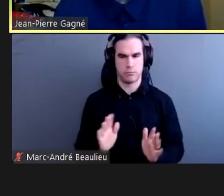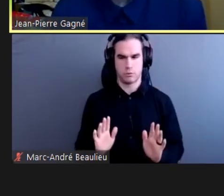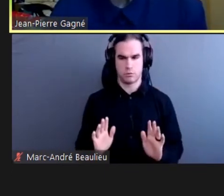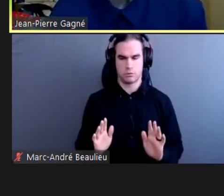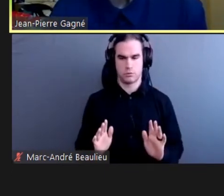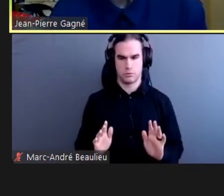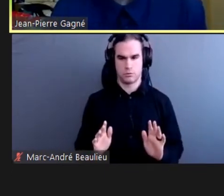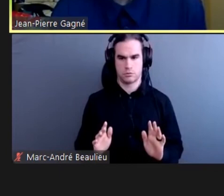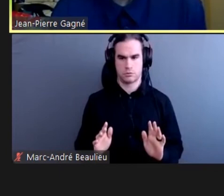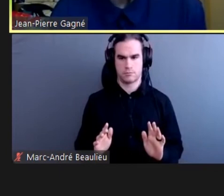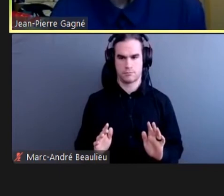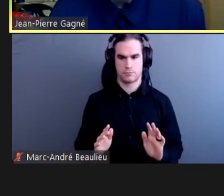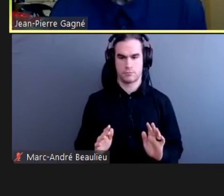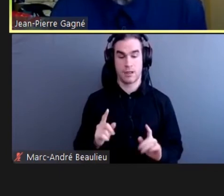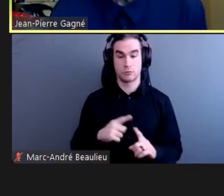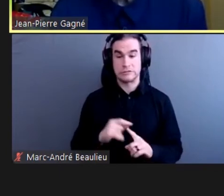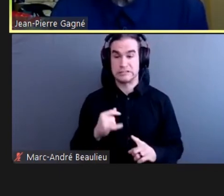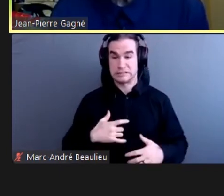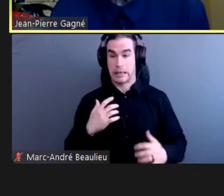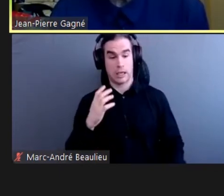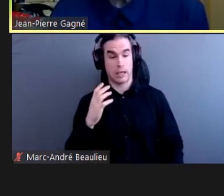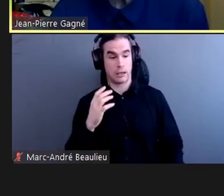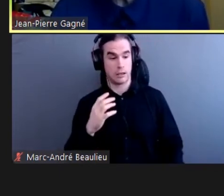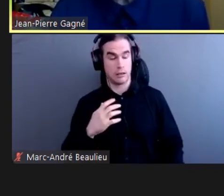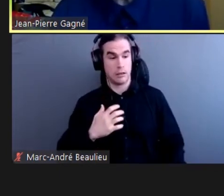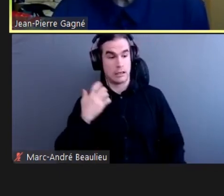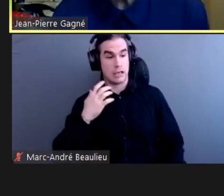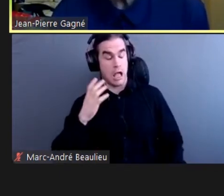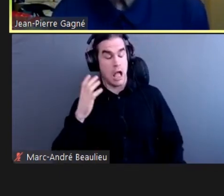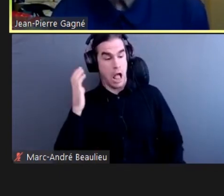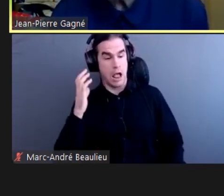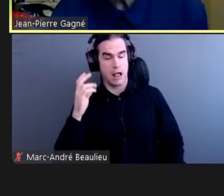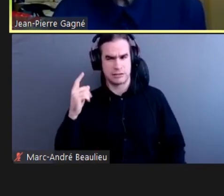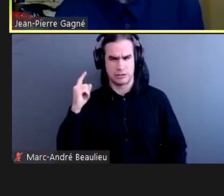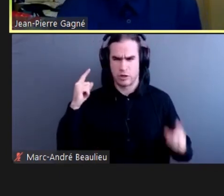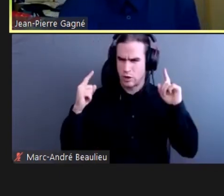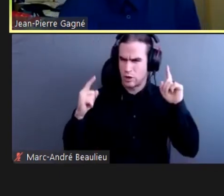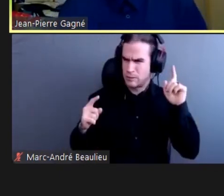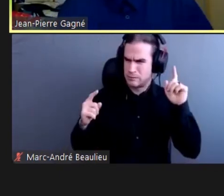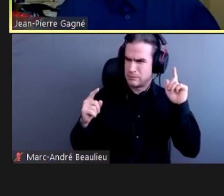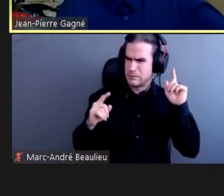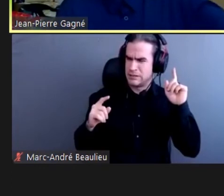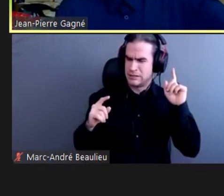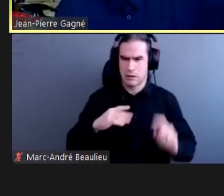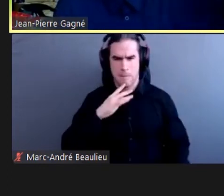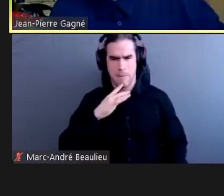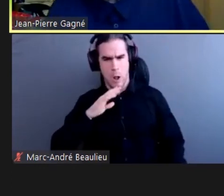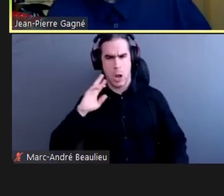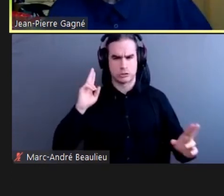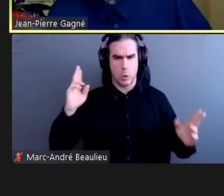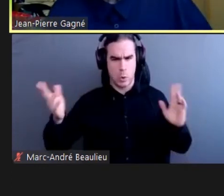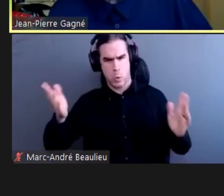plus souvent qu'autrement, quand on crie, ça crée de la distorsion dans la parole et qui fait en sorte que